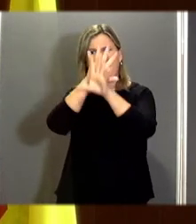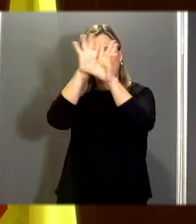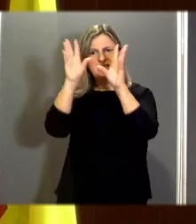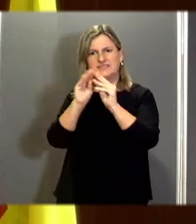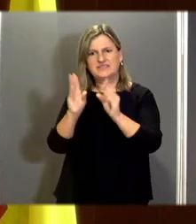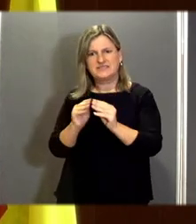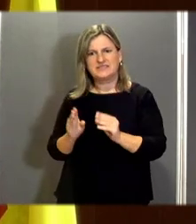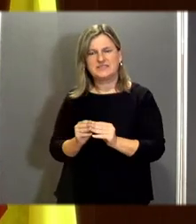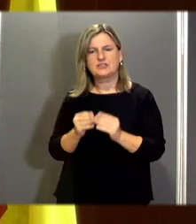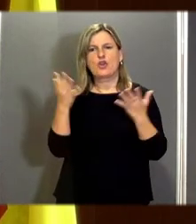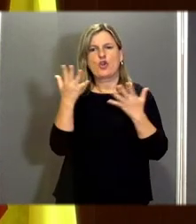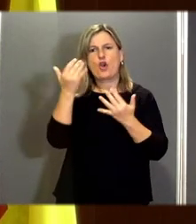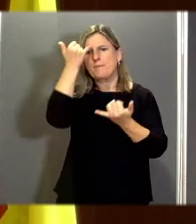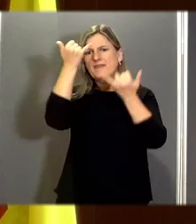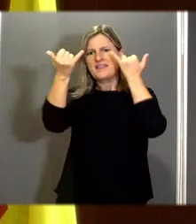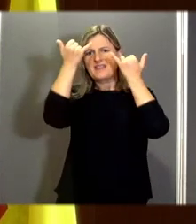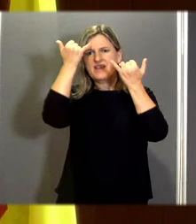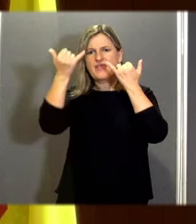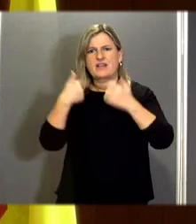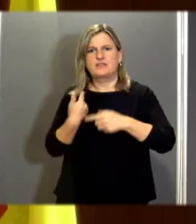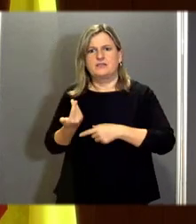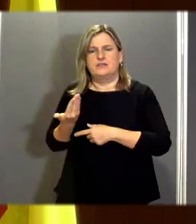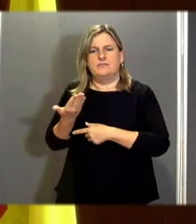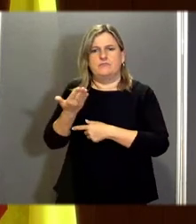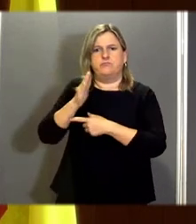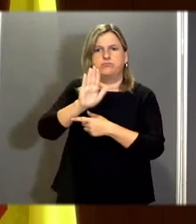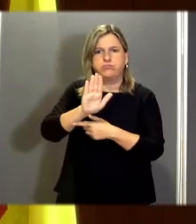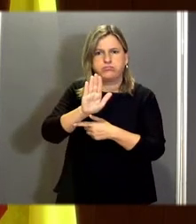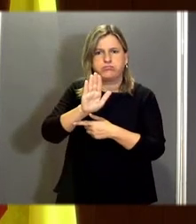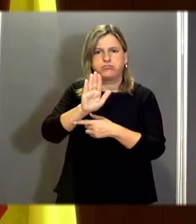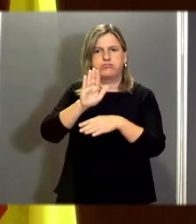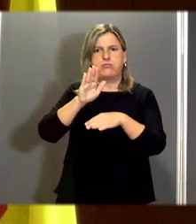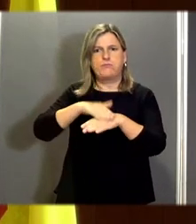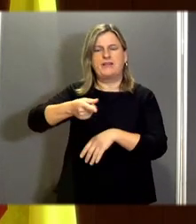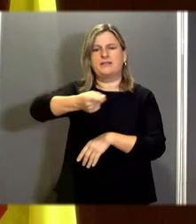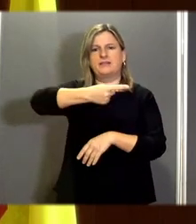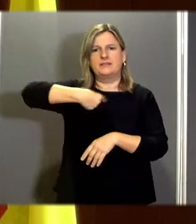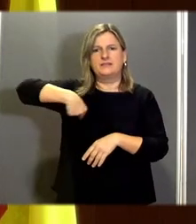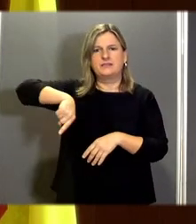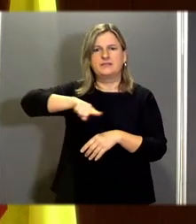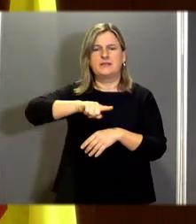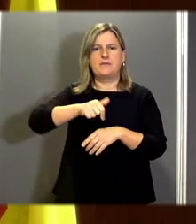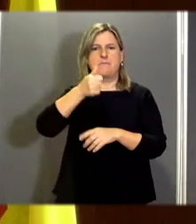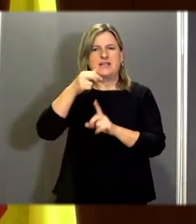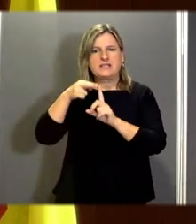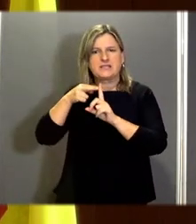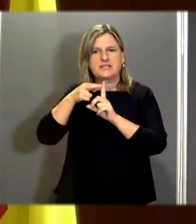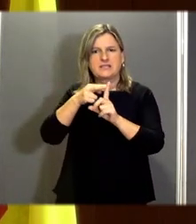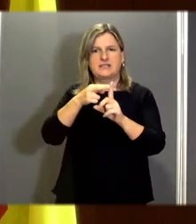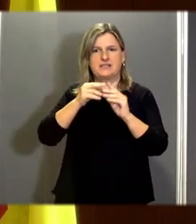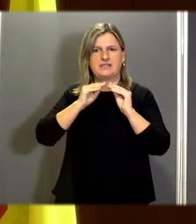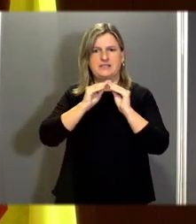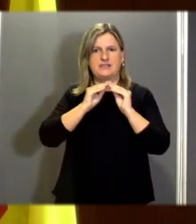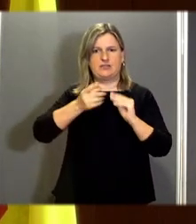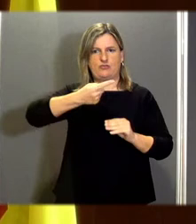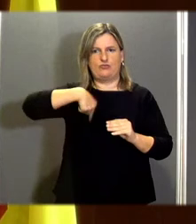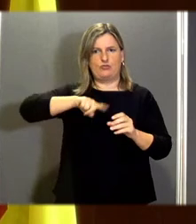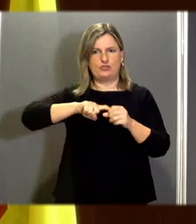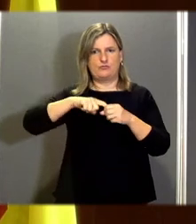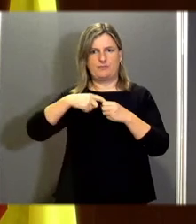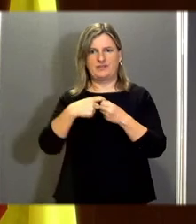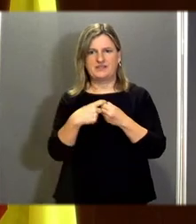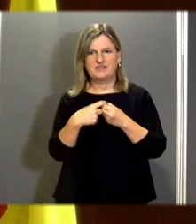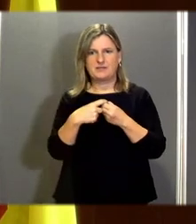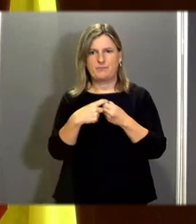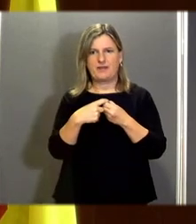unes idees doncs, que puguem, on puguem coincidir, on puguem ser referents doncs, tots els que hem participat, on